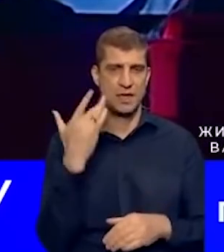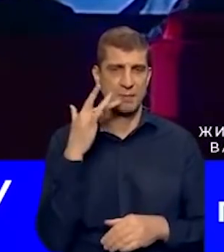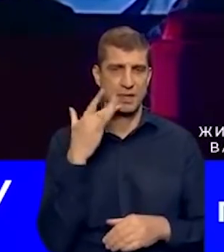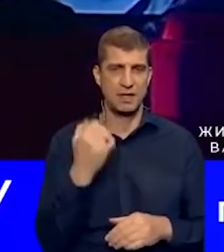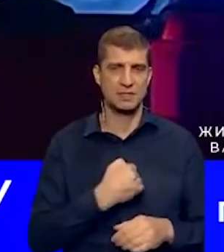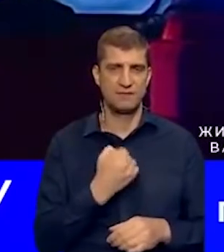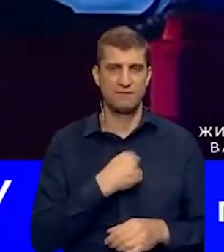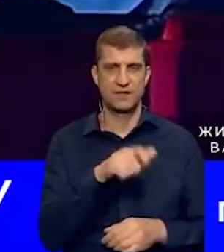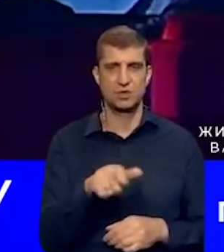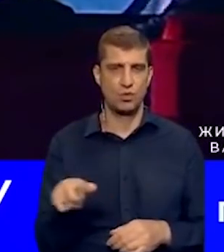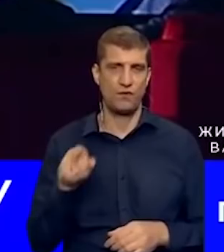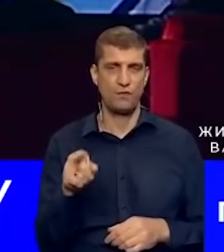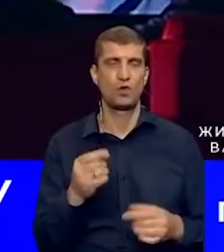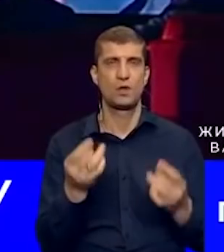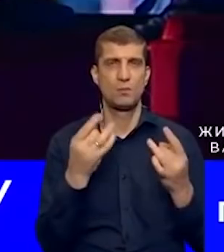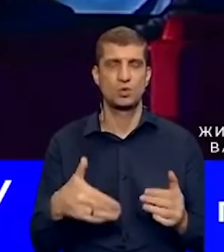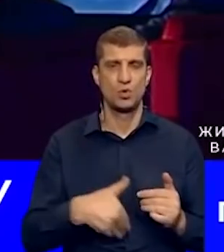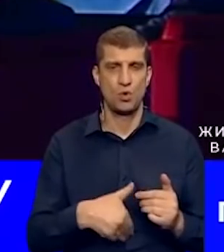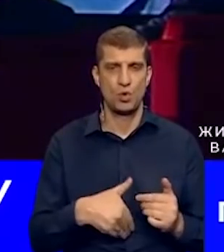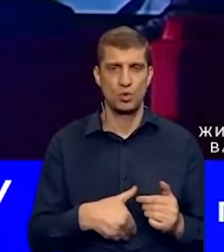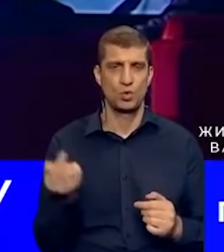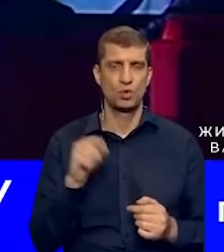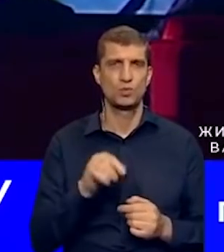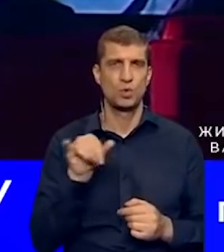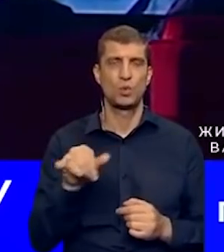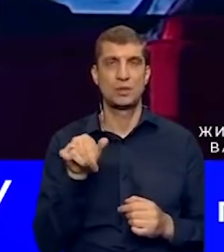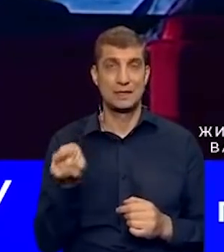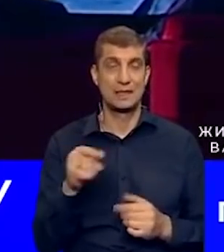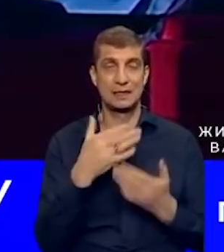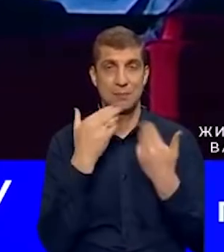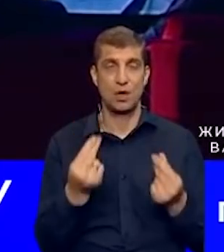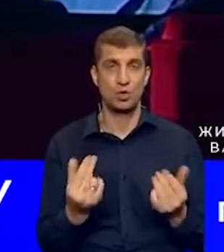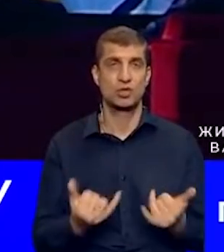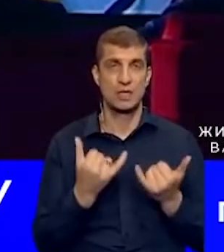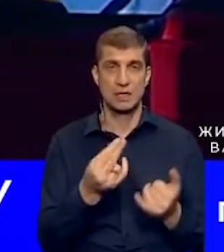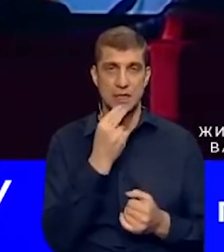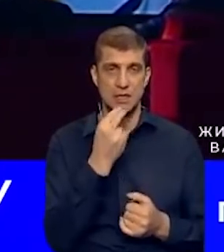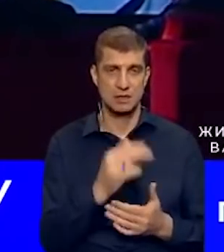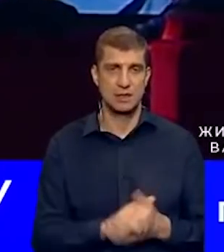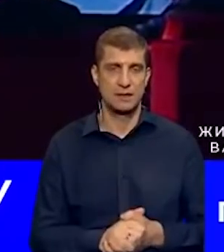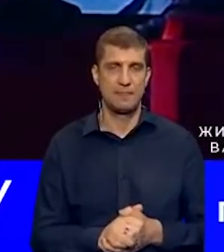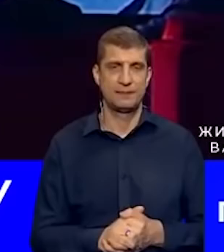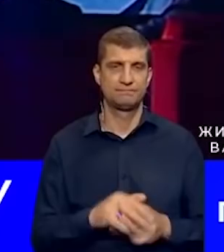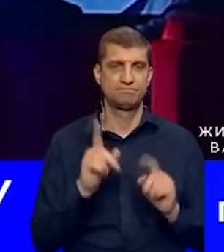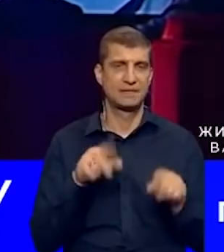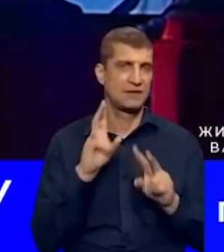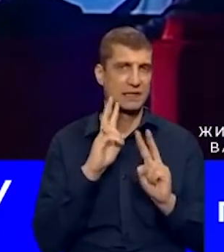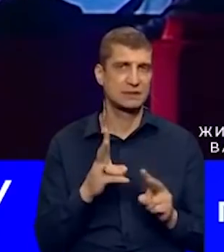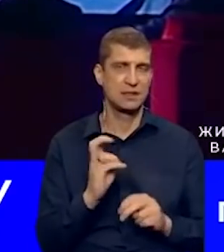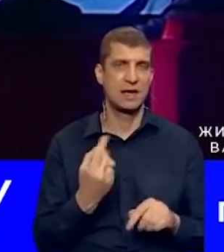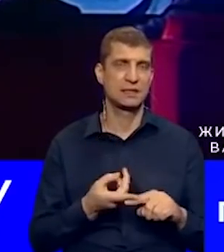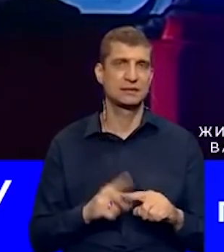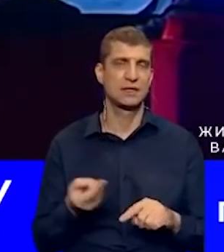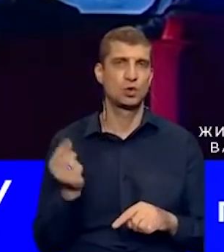американських військових, вони просто голодують, тому що у них немає грошей на їжу. І навіть не знаю, як це